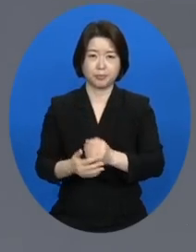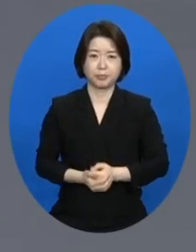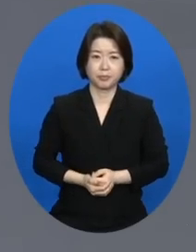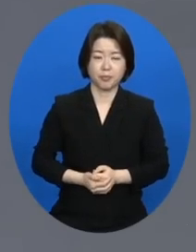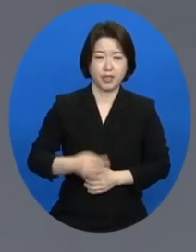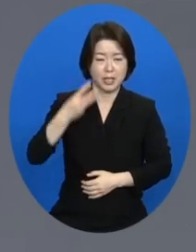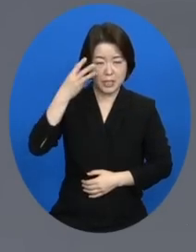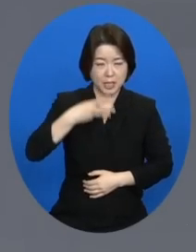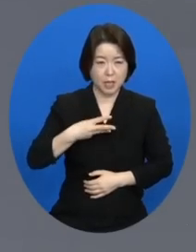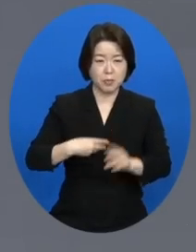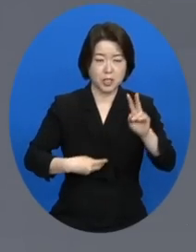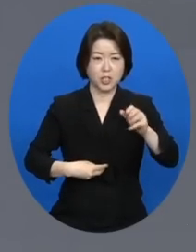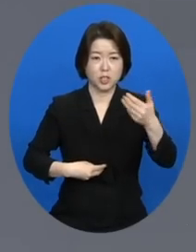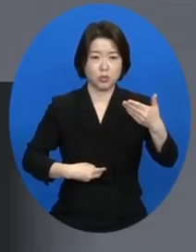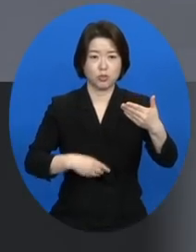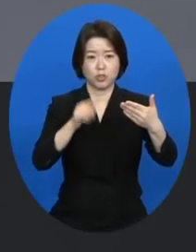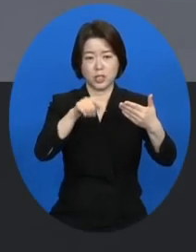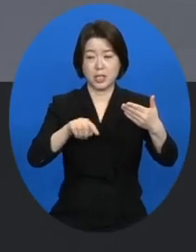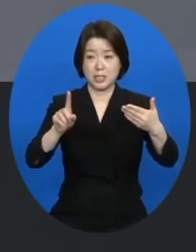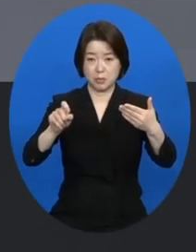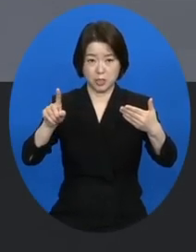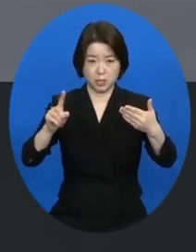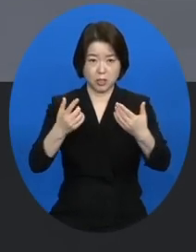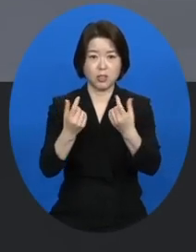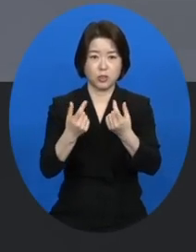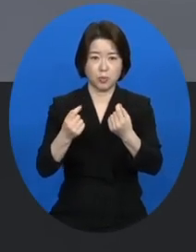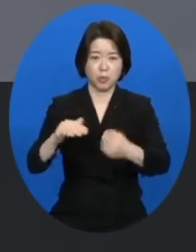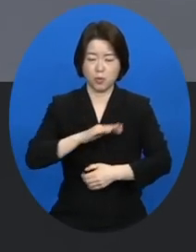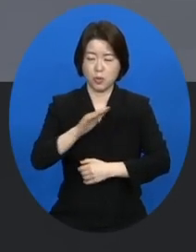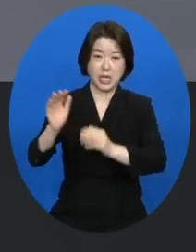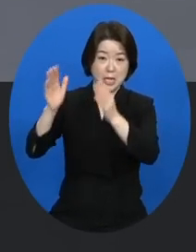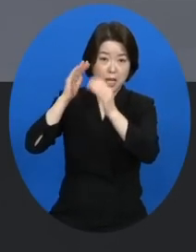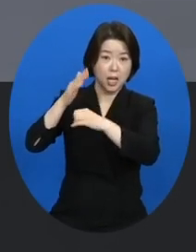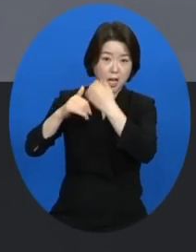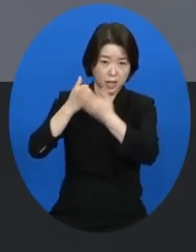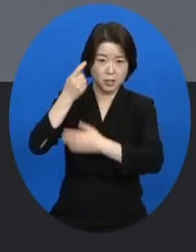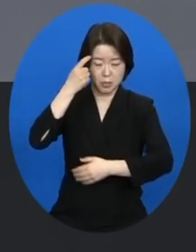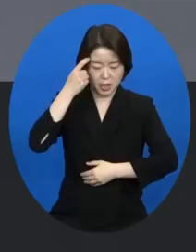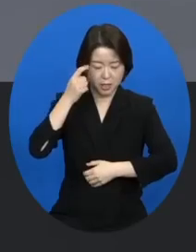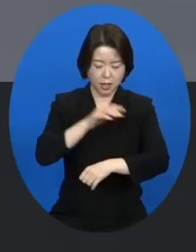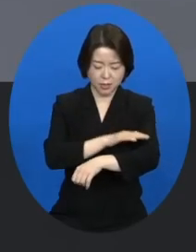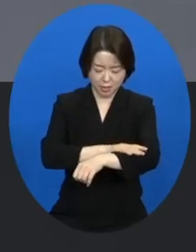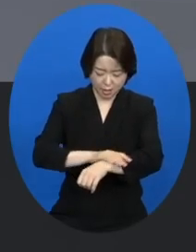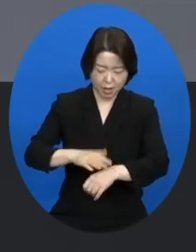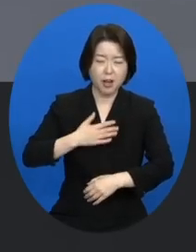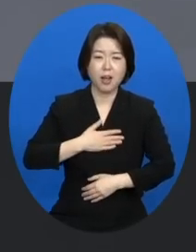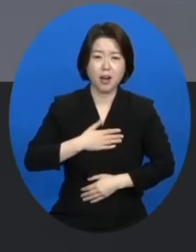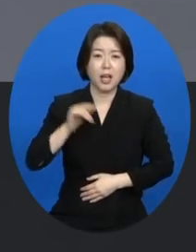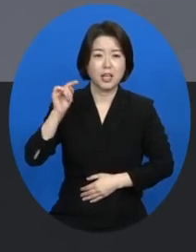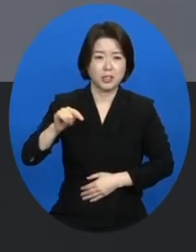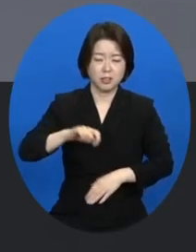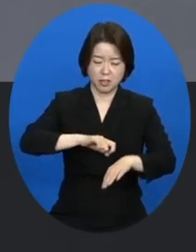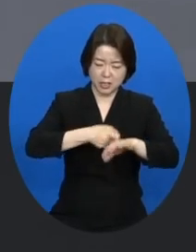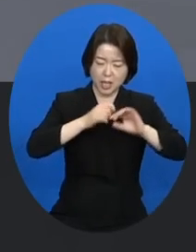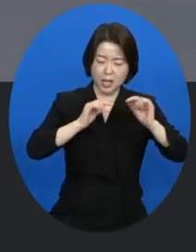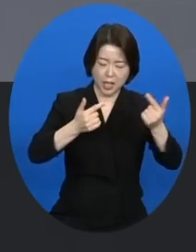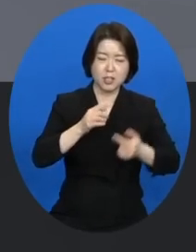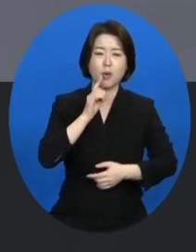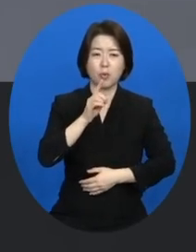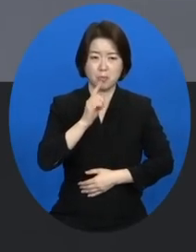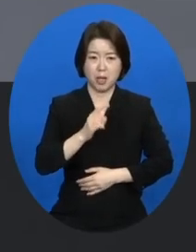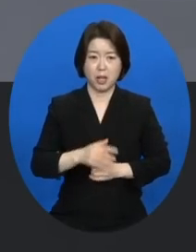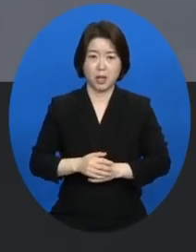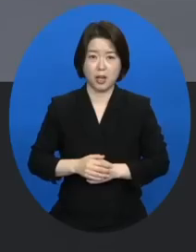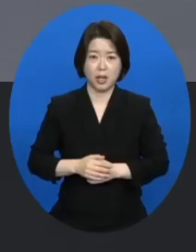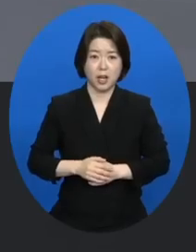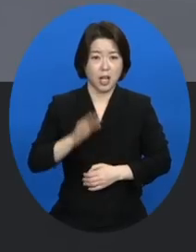예레미야 29장 11절 말씀대로 우리를 향한 하나님의 생각 너무나 잘 아십니다. 그것은 재앙이 아니라고 했습니다.